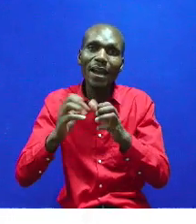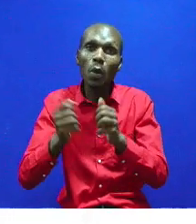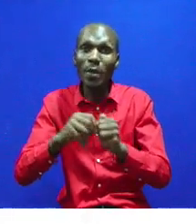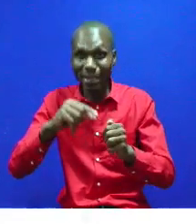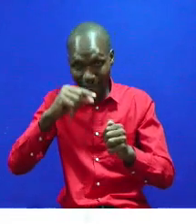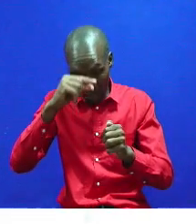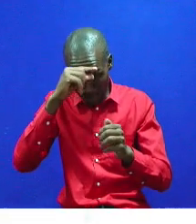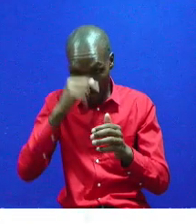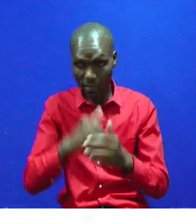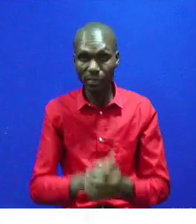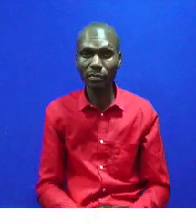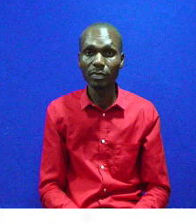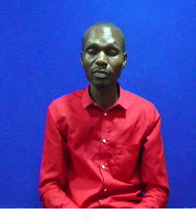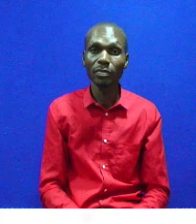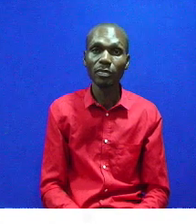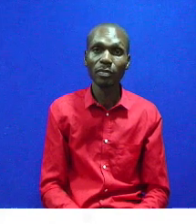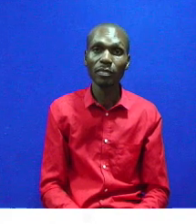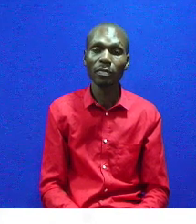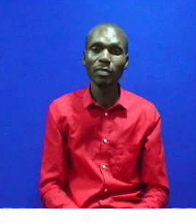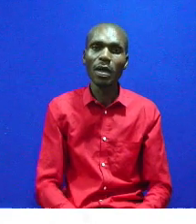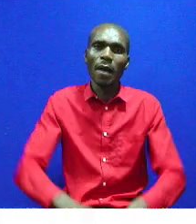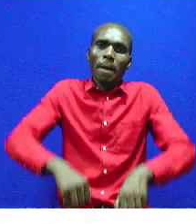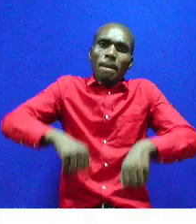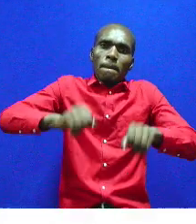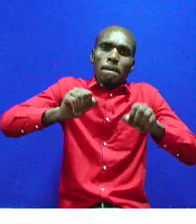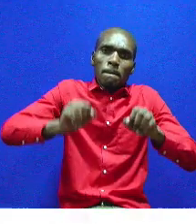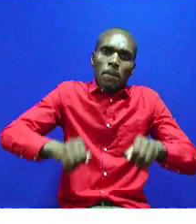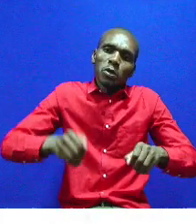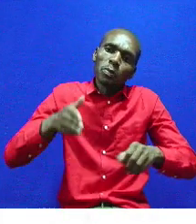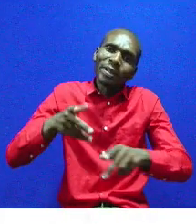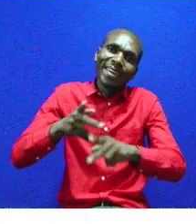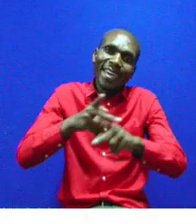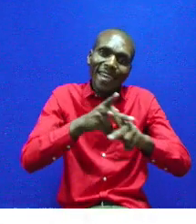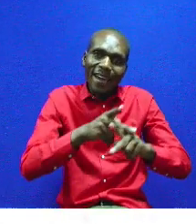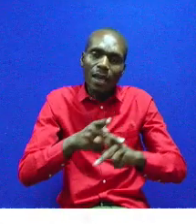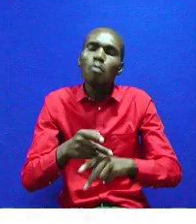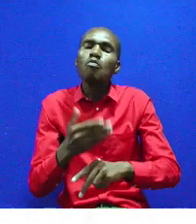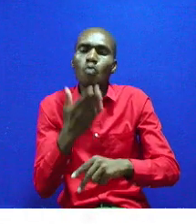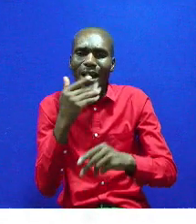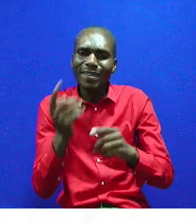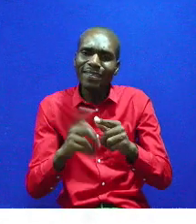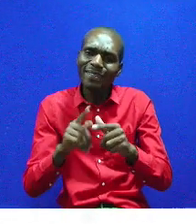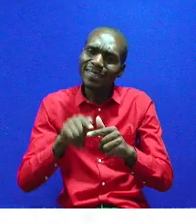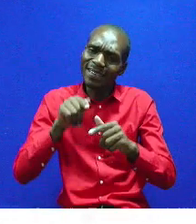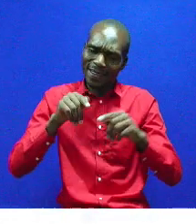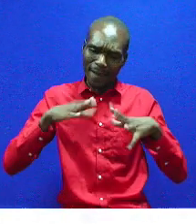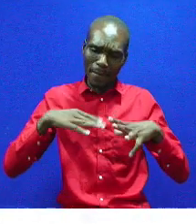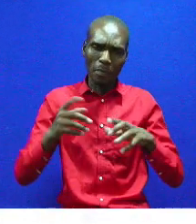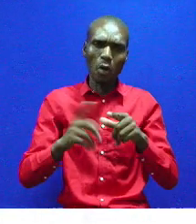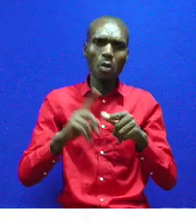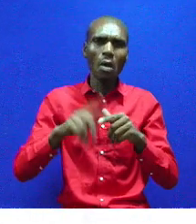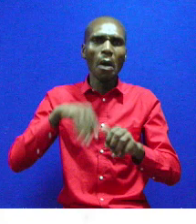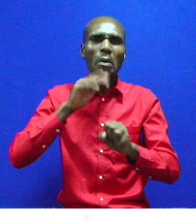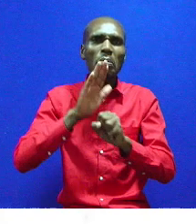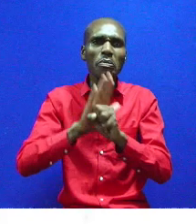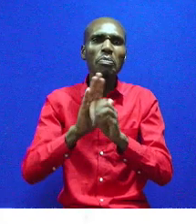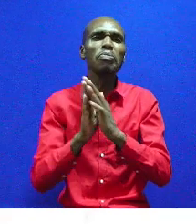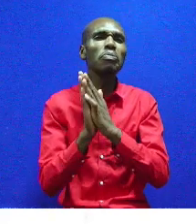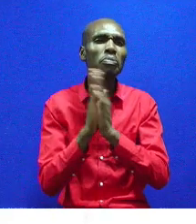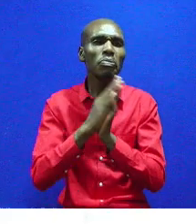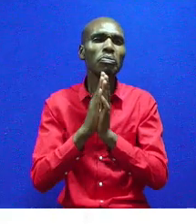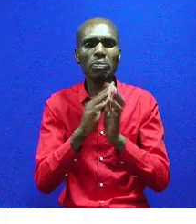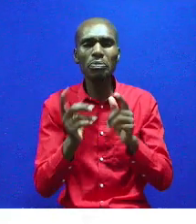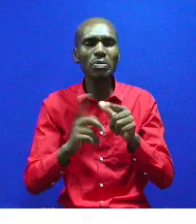yaye. Mukaweze kuwa macho kwa sababu hawa watu wanakuja na mambo mengi, wakasema wengine ni